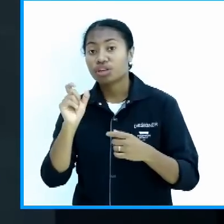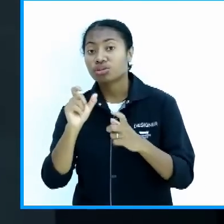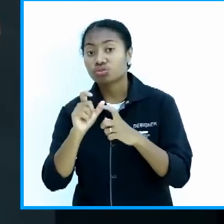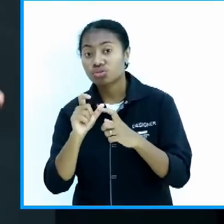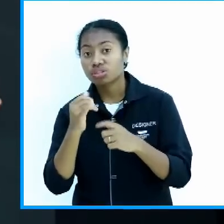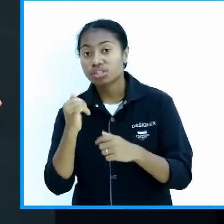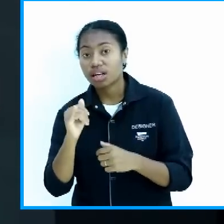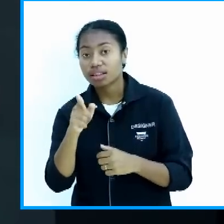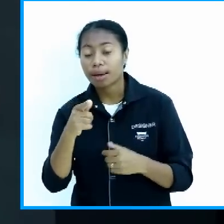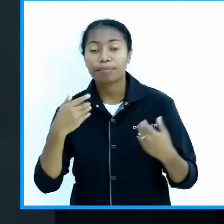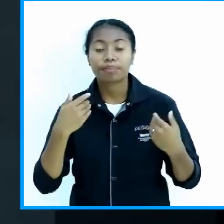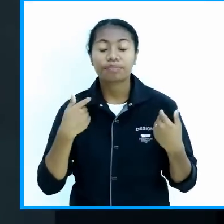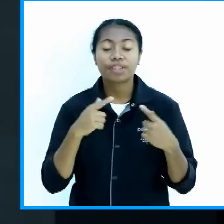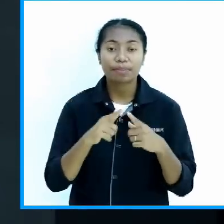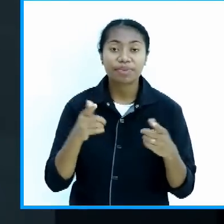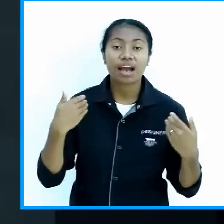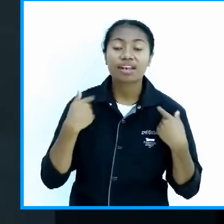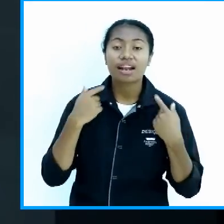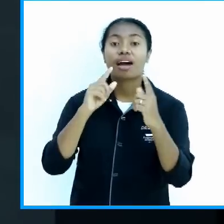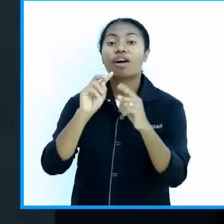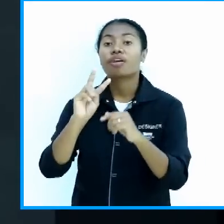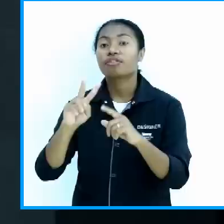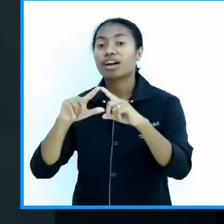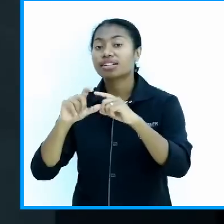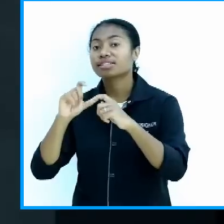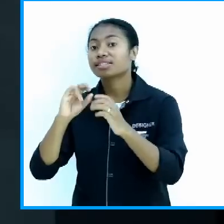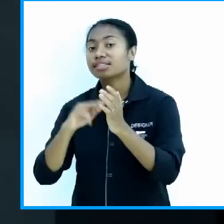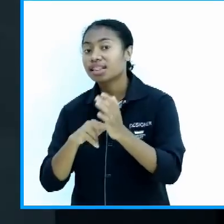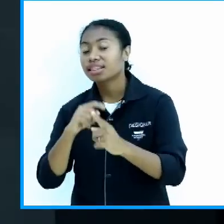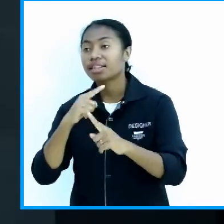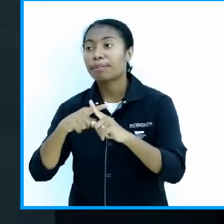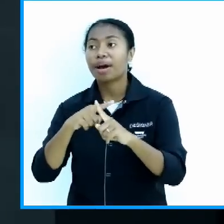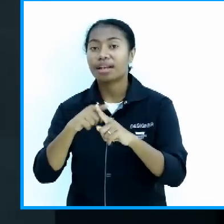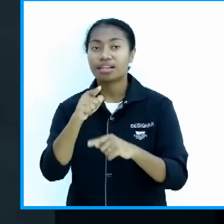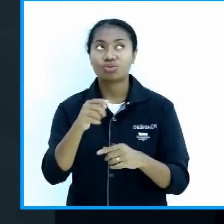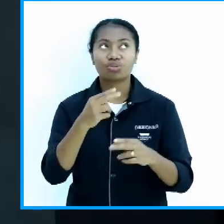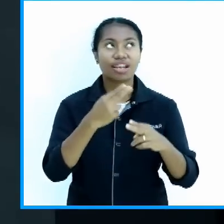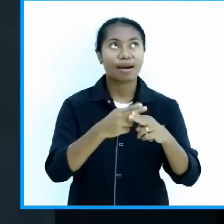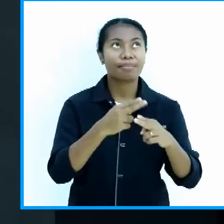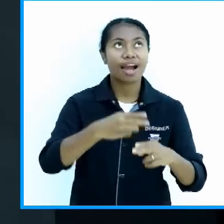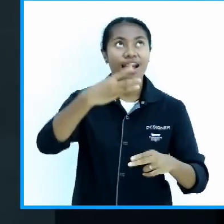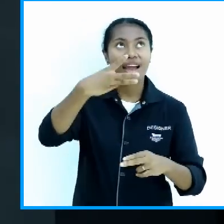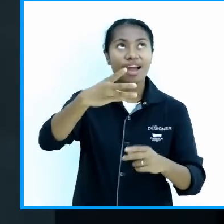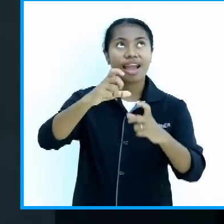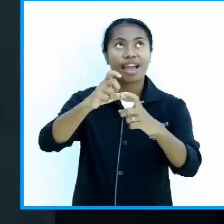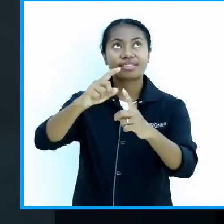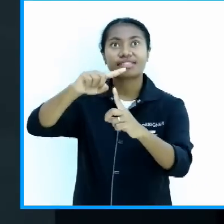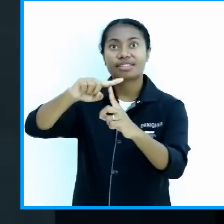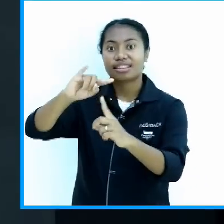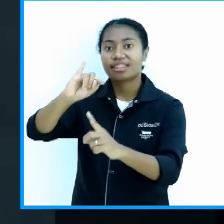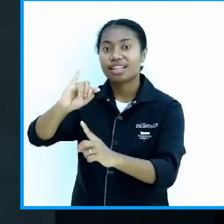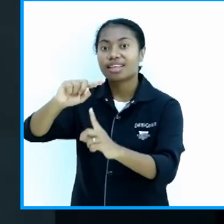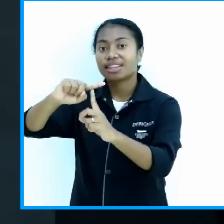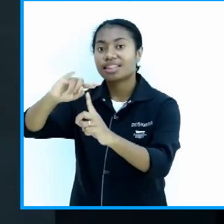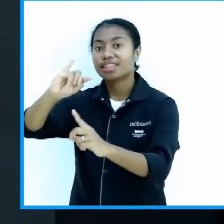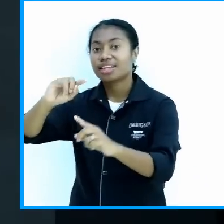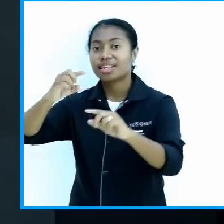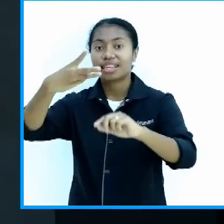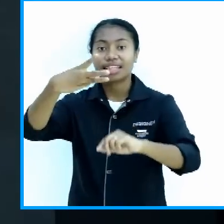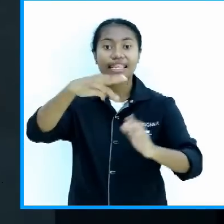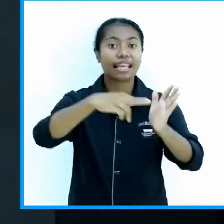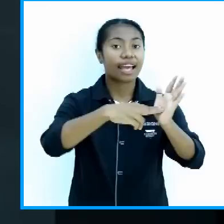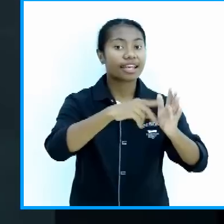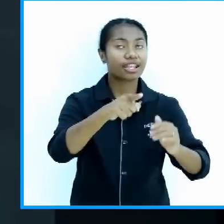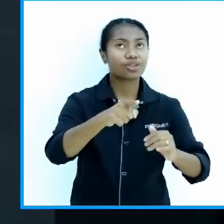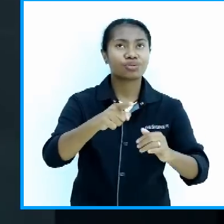zat-zat tambahan. Nah, zat tambahan itu disebut eksipien. Eksipien itu terdiri dari satu,